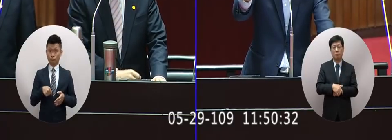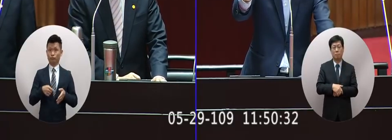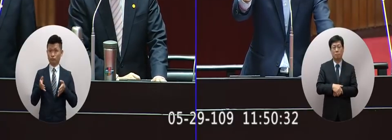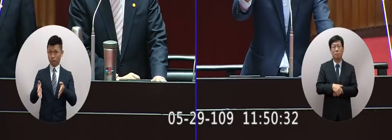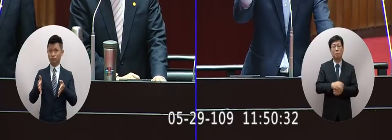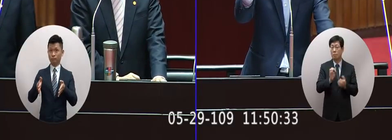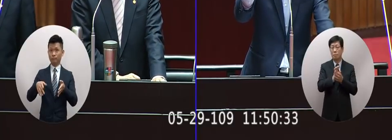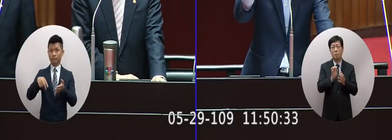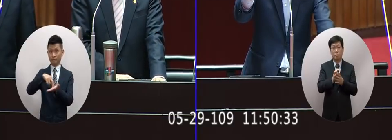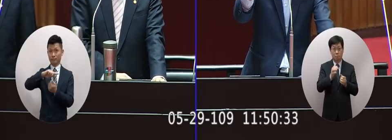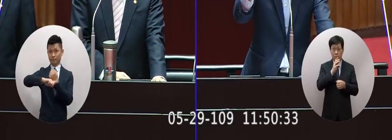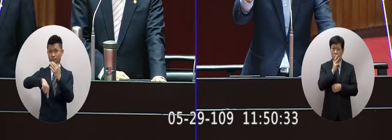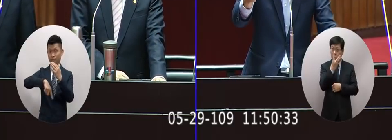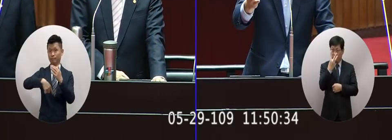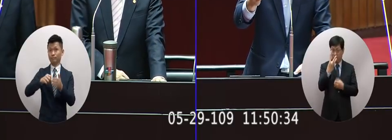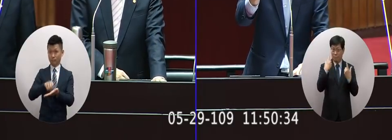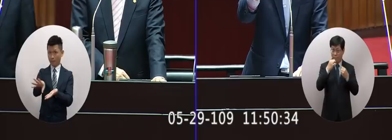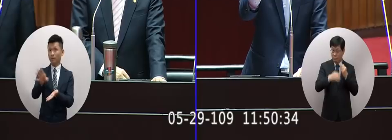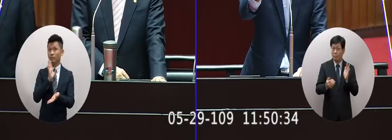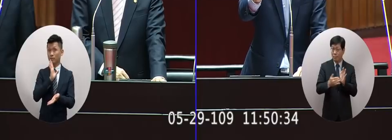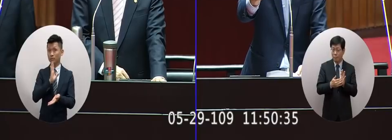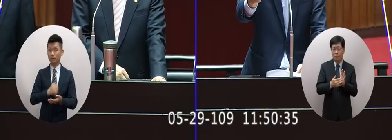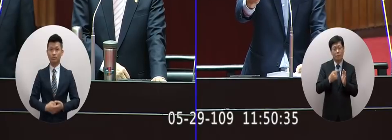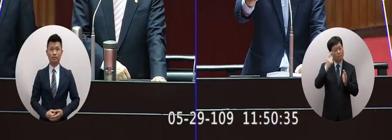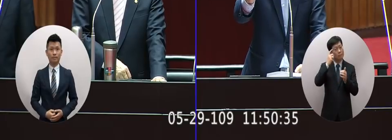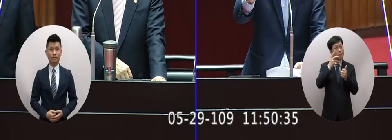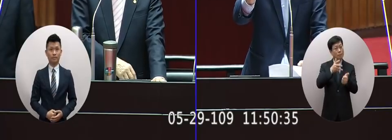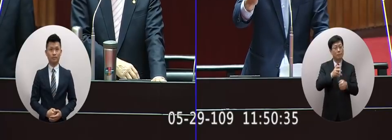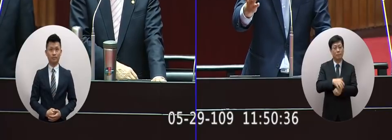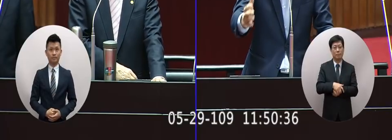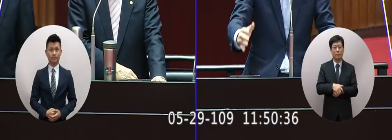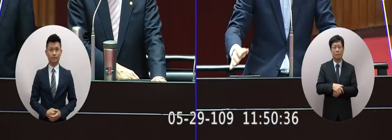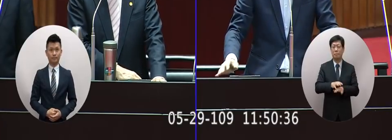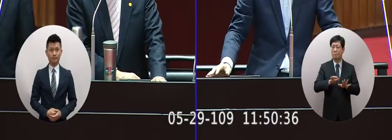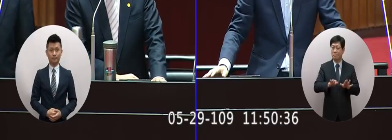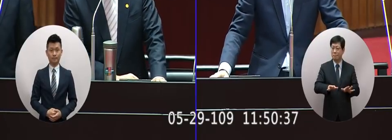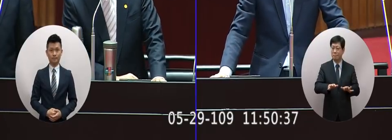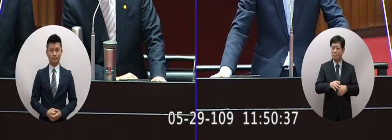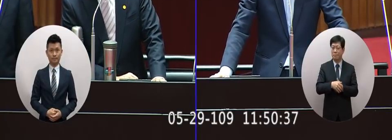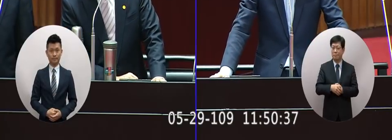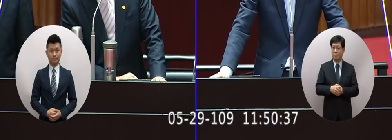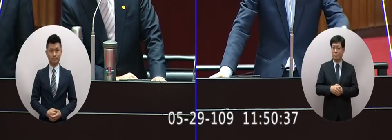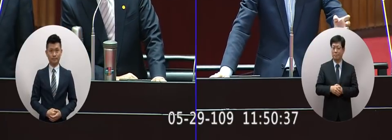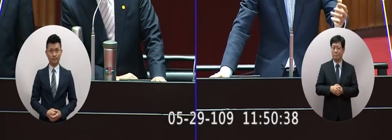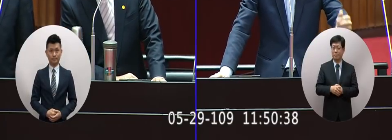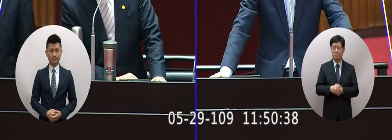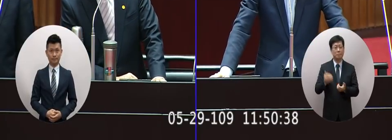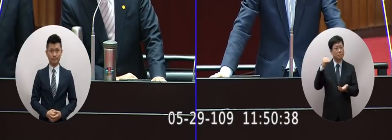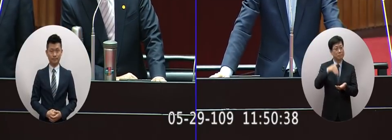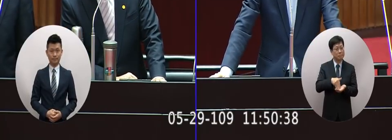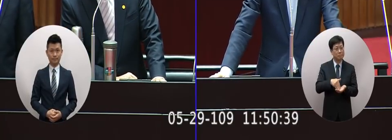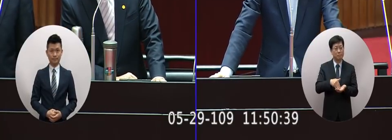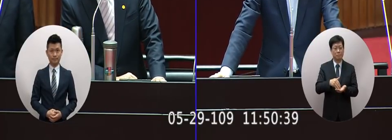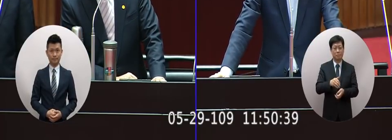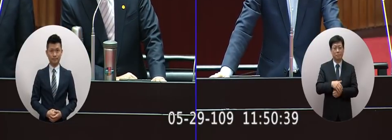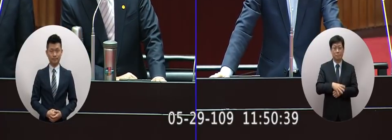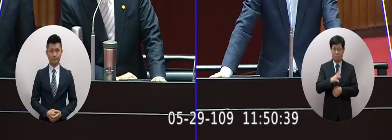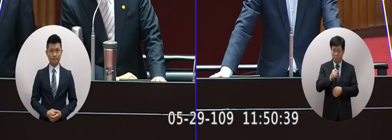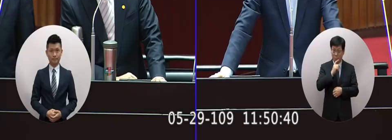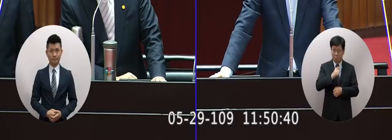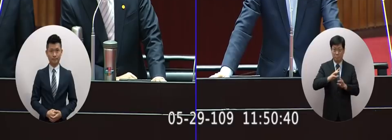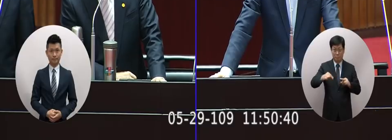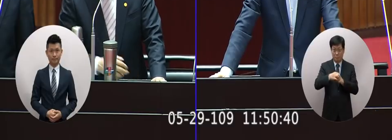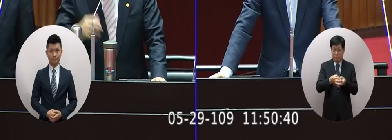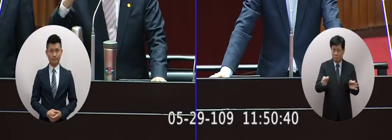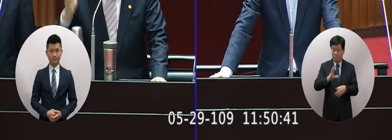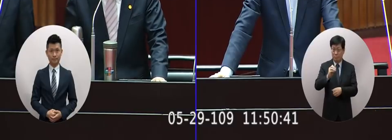没有关系，只有三个原则。那请问？现在到底有没有要发现